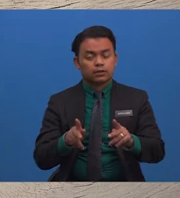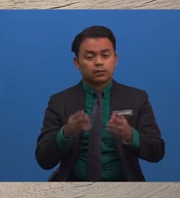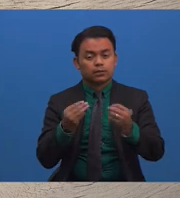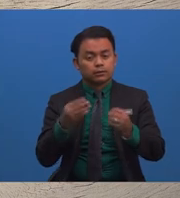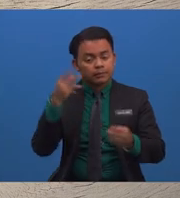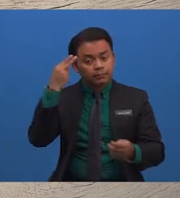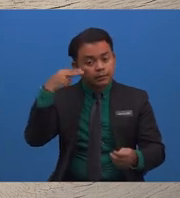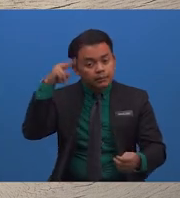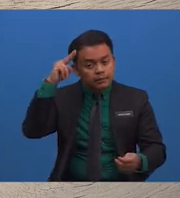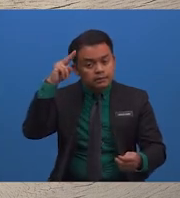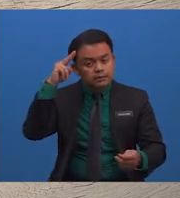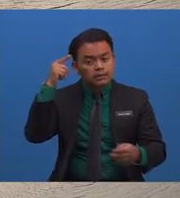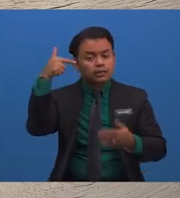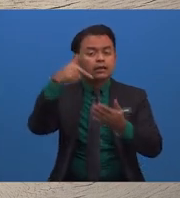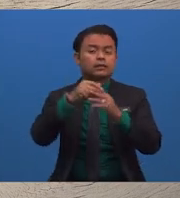yang sangat jauh.